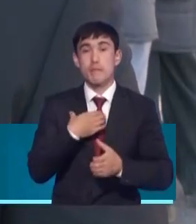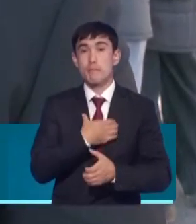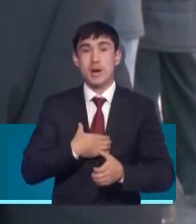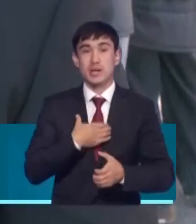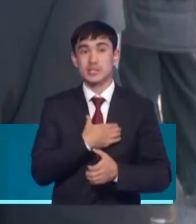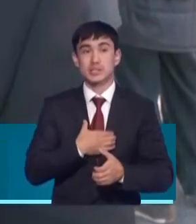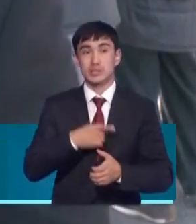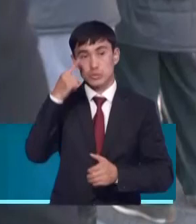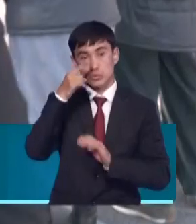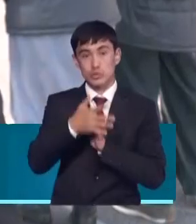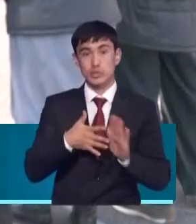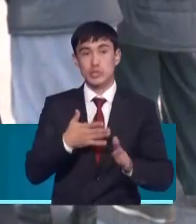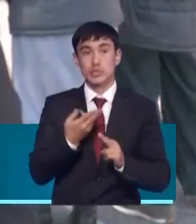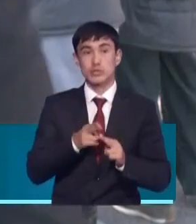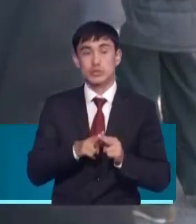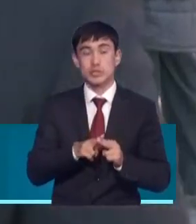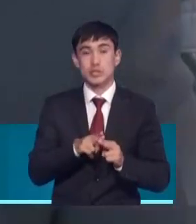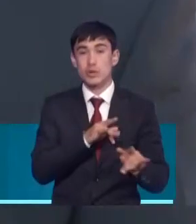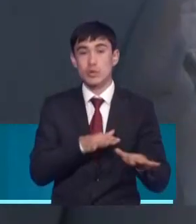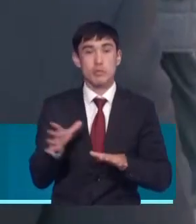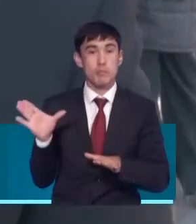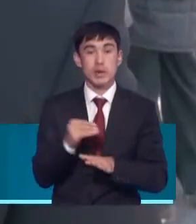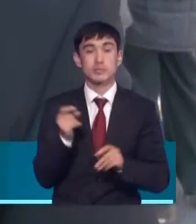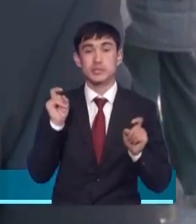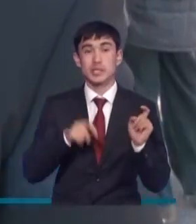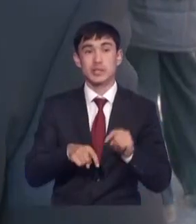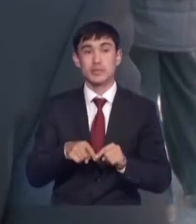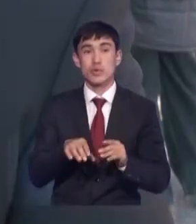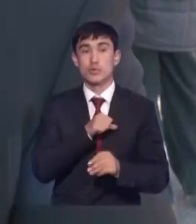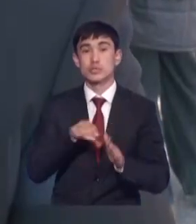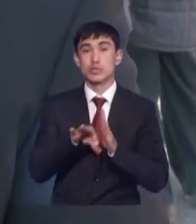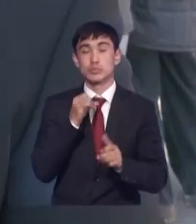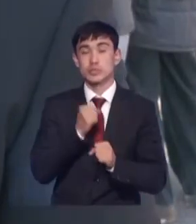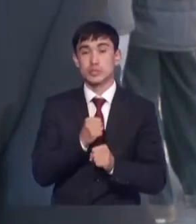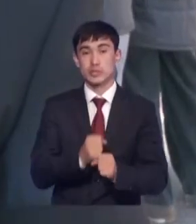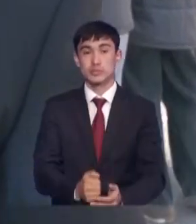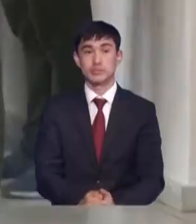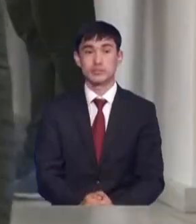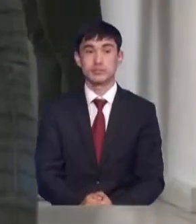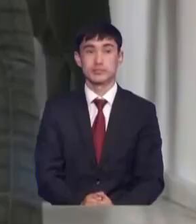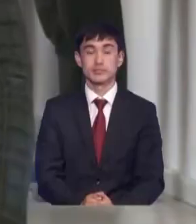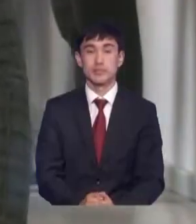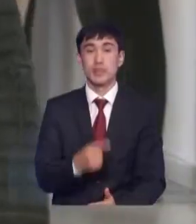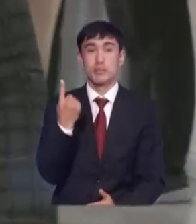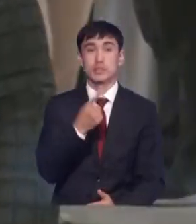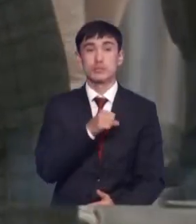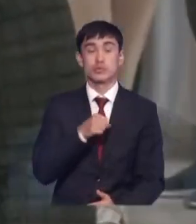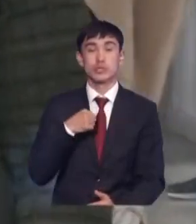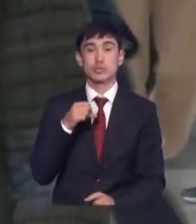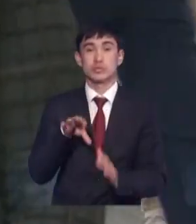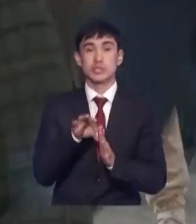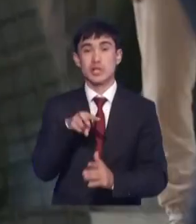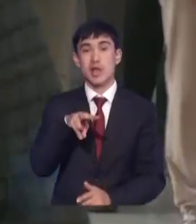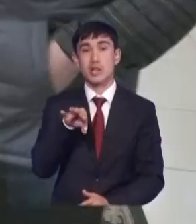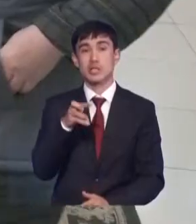маңыздылығын жақсы түсінеді. Сол себепті науқанға барлығымыз келдік. Өз таңдауымызды жасадық. Бірінші болып өз таңдауын жасаған